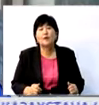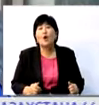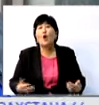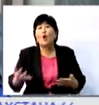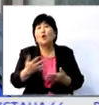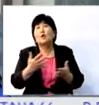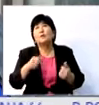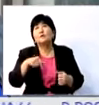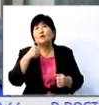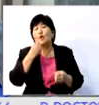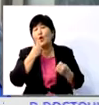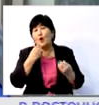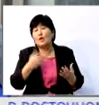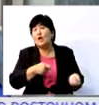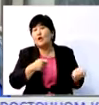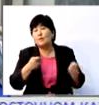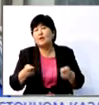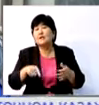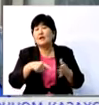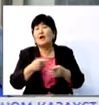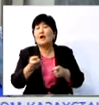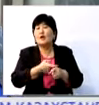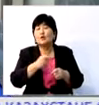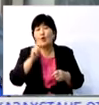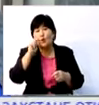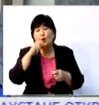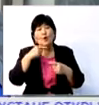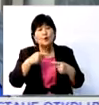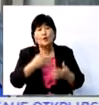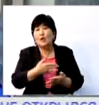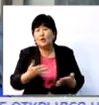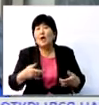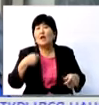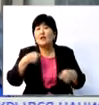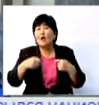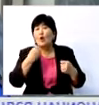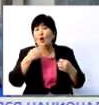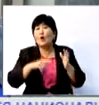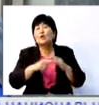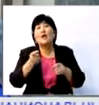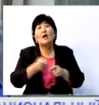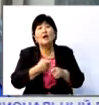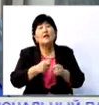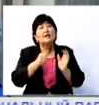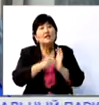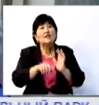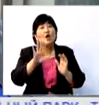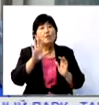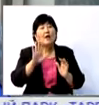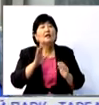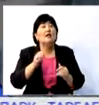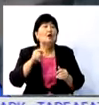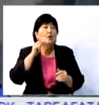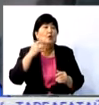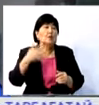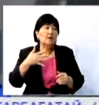Урожай получили в этом году хороший. Привезли горожанам картошку, лук, другие культуры. Торговля хорошо идет. Картошка по 65 тенге, лук